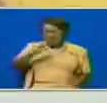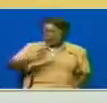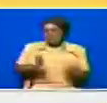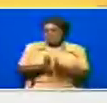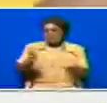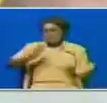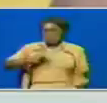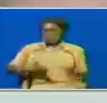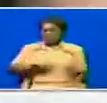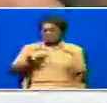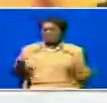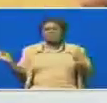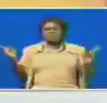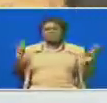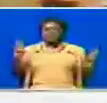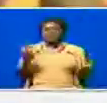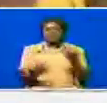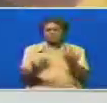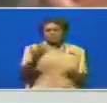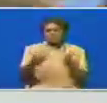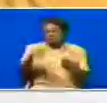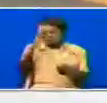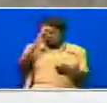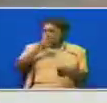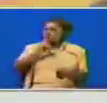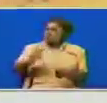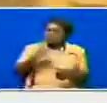waliokuwa tayari kumteketeza. Polisi waliwaonya wakazi dhidi ya